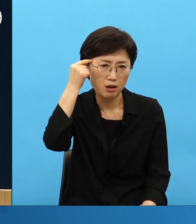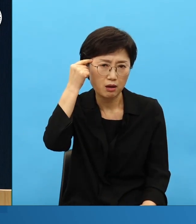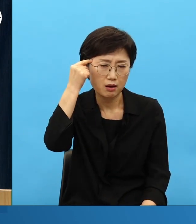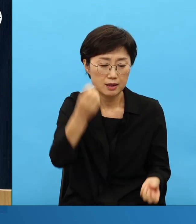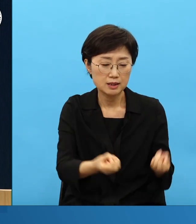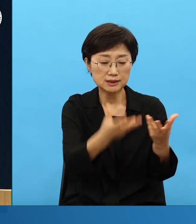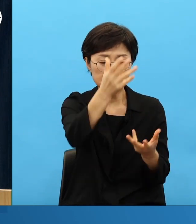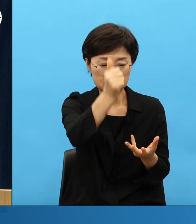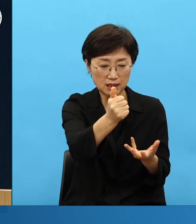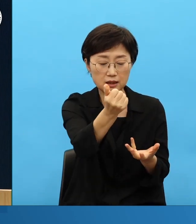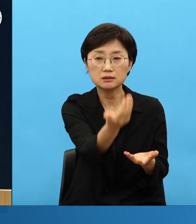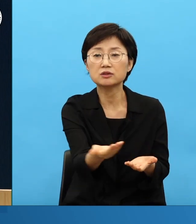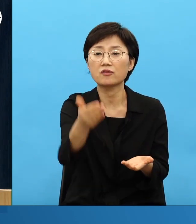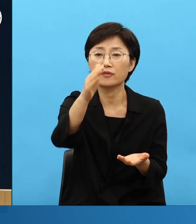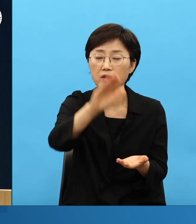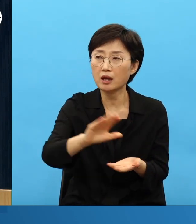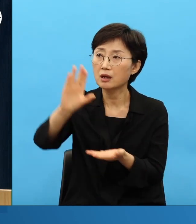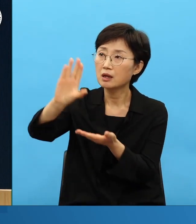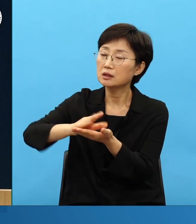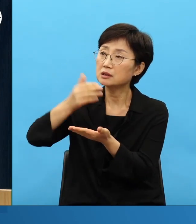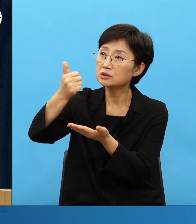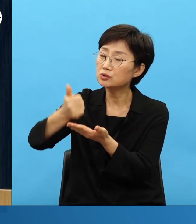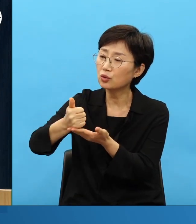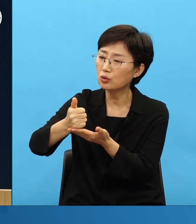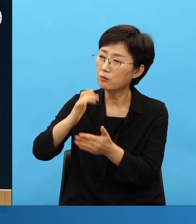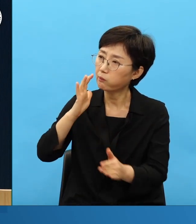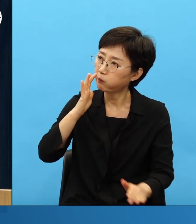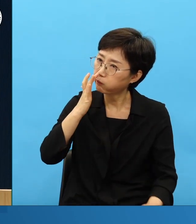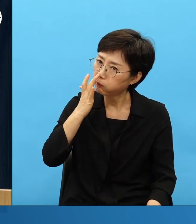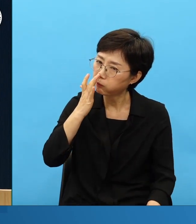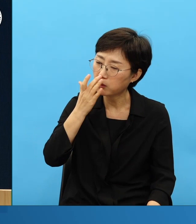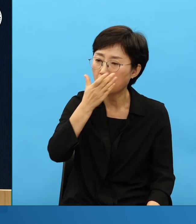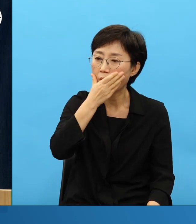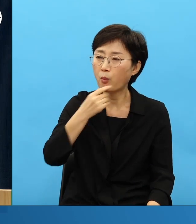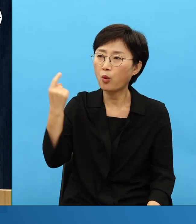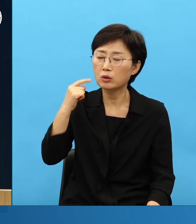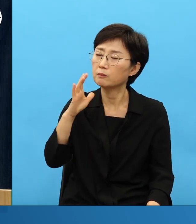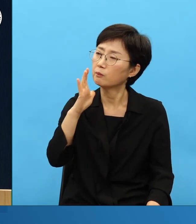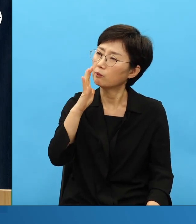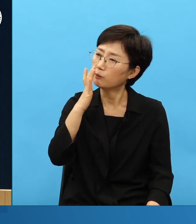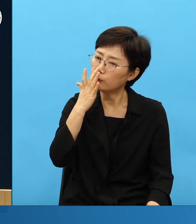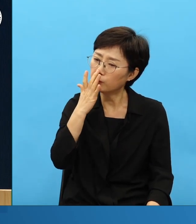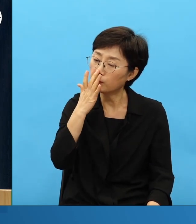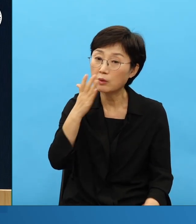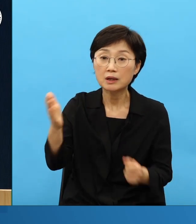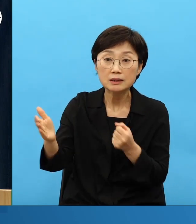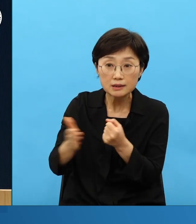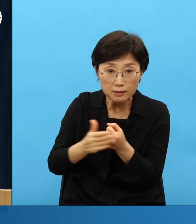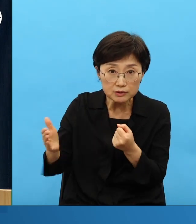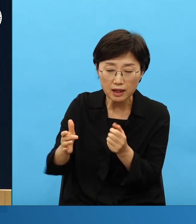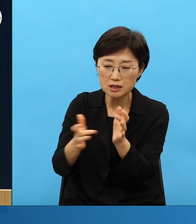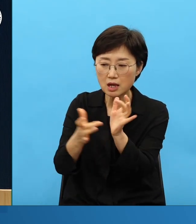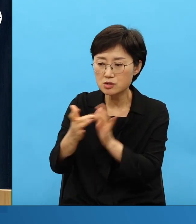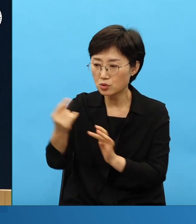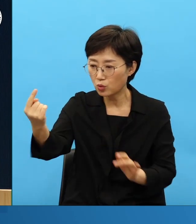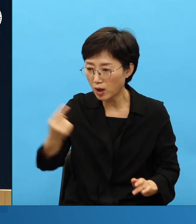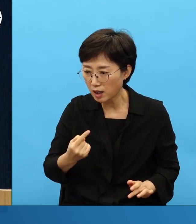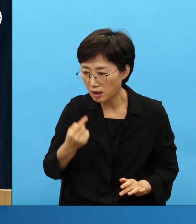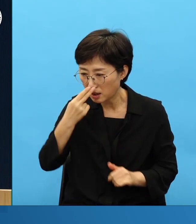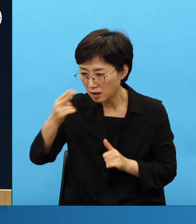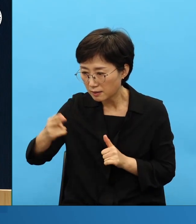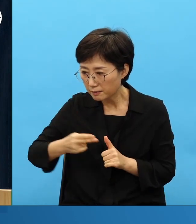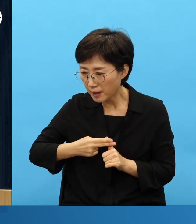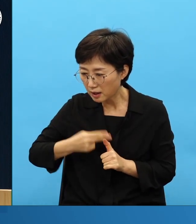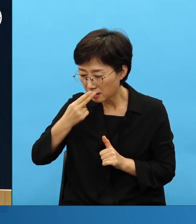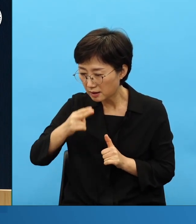안나스는요 어떻게 생각했냐면 저기 감히 내는데 도전을 해 이렇게 생각해요. Annas knew nothing of the gospel. He did not know anything about the Christ, and that's why he thought to himself and he